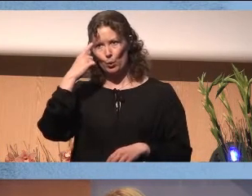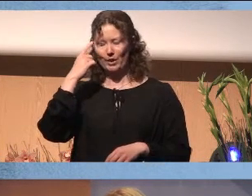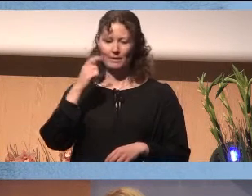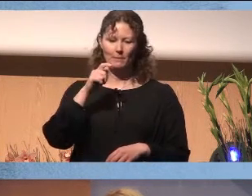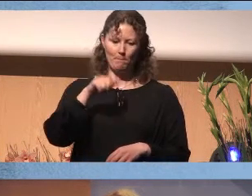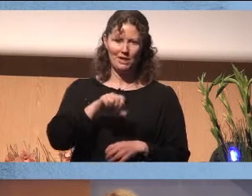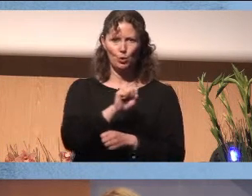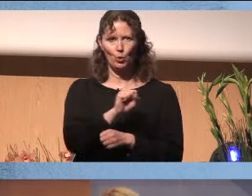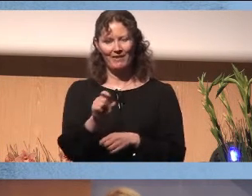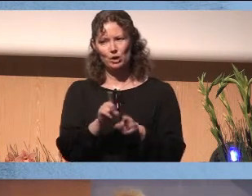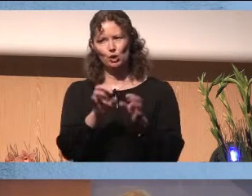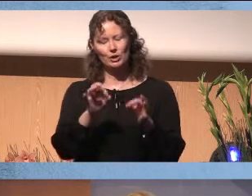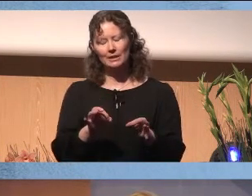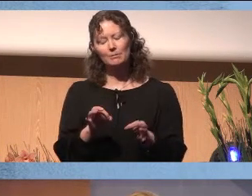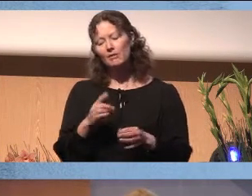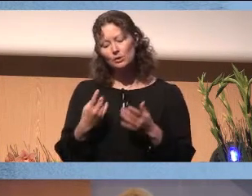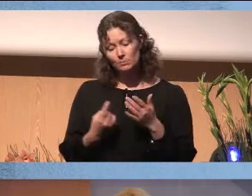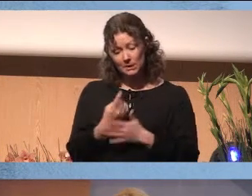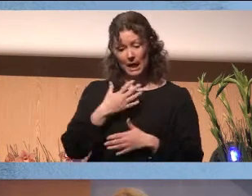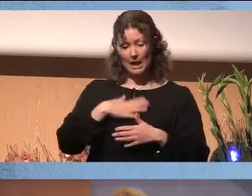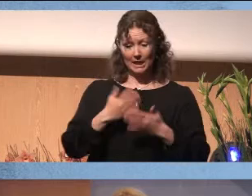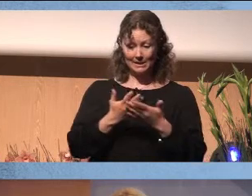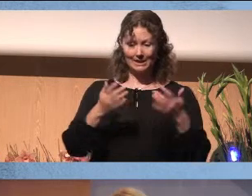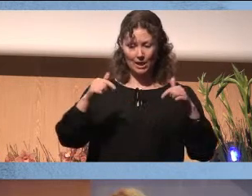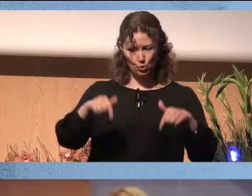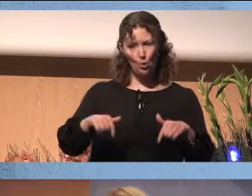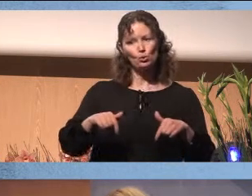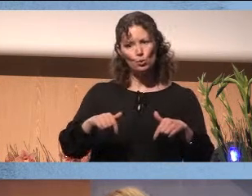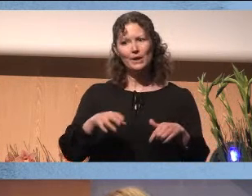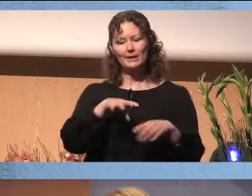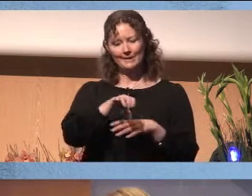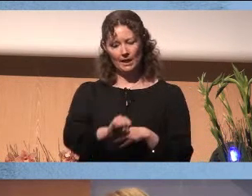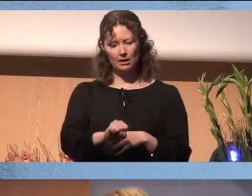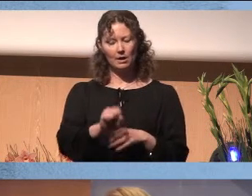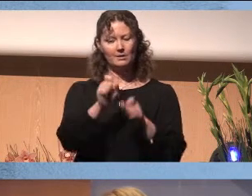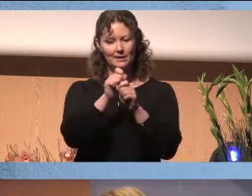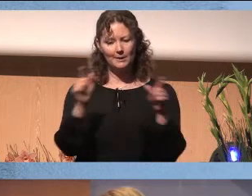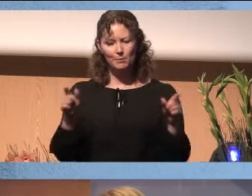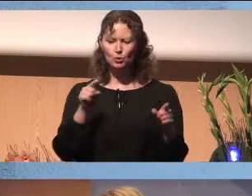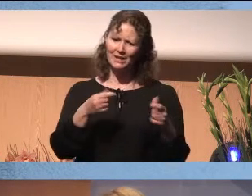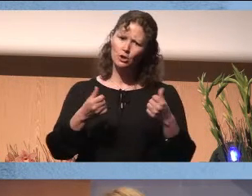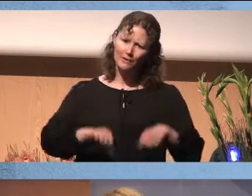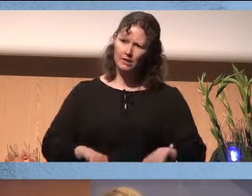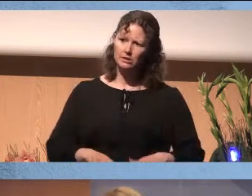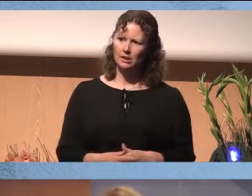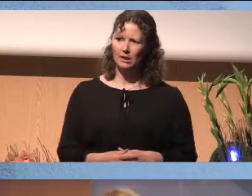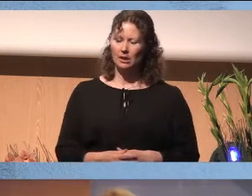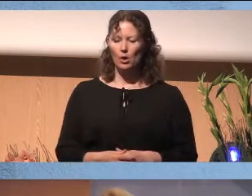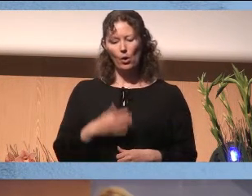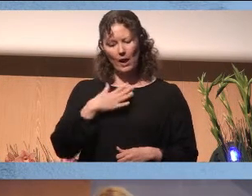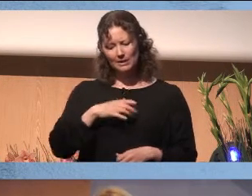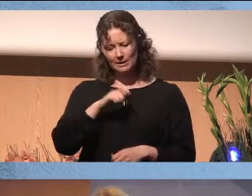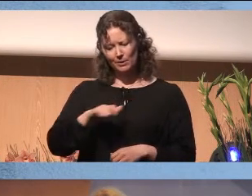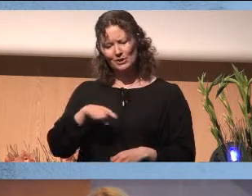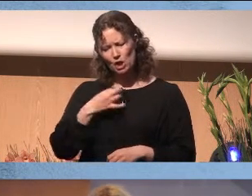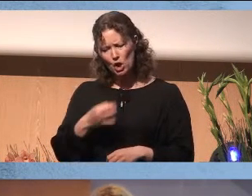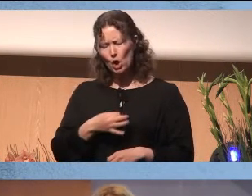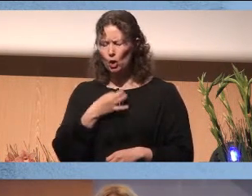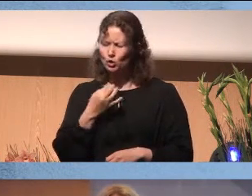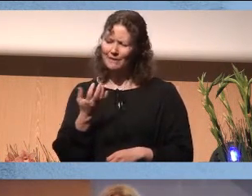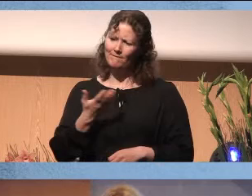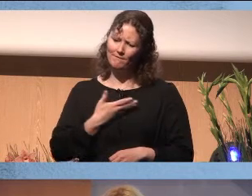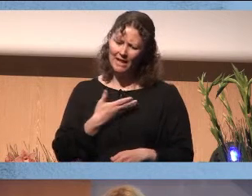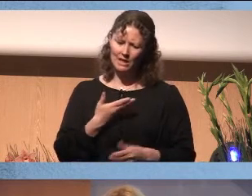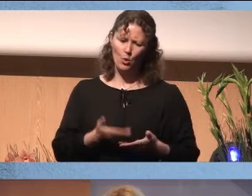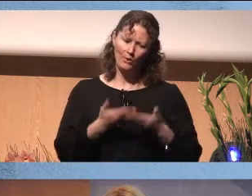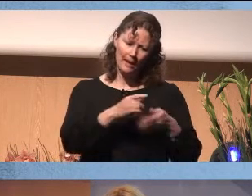og sånn. Det som skjer i helsetjenesten nå, det at tilgangen til informasjon så vanskelig, og helsepersonell ønsker så intenst